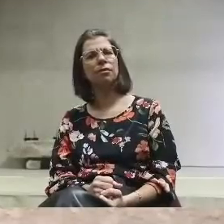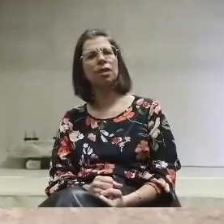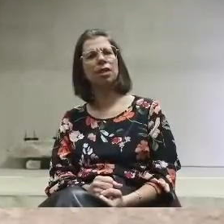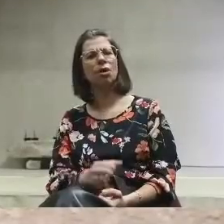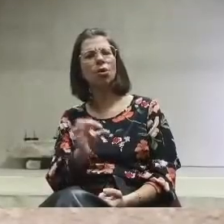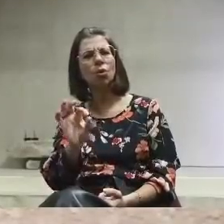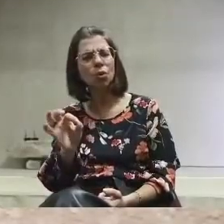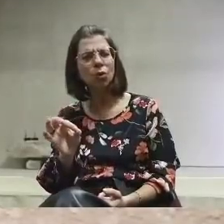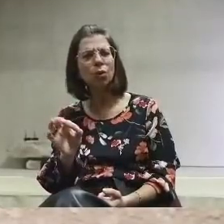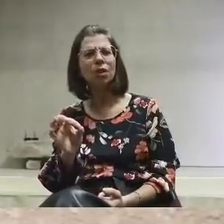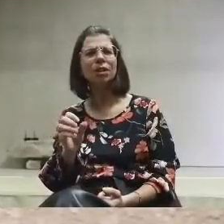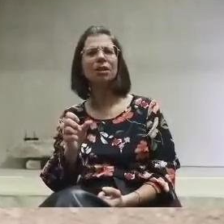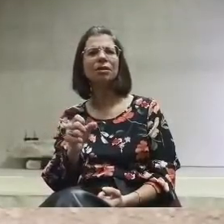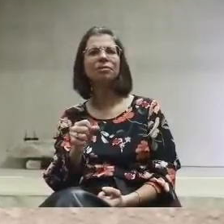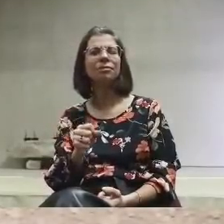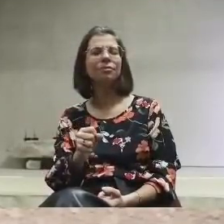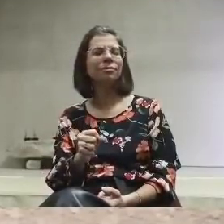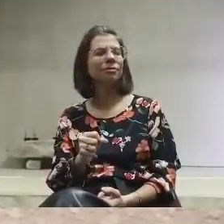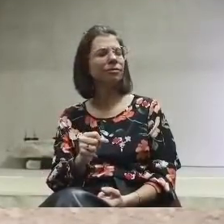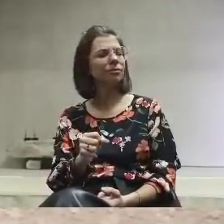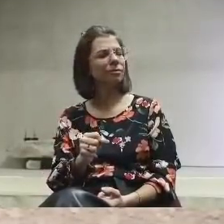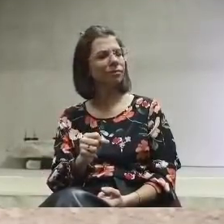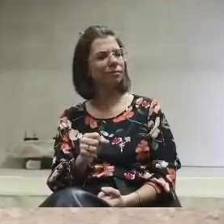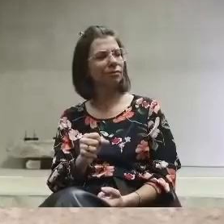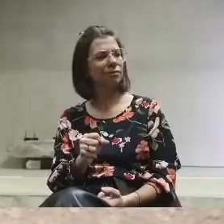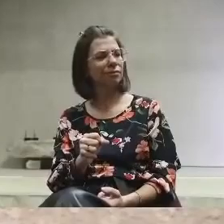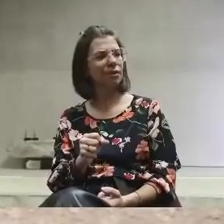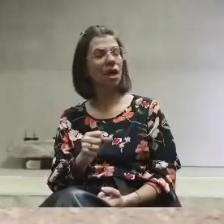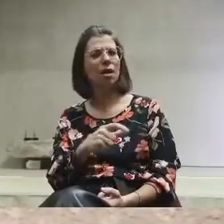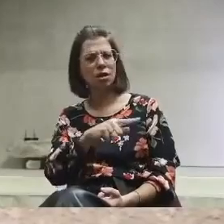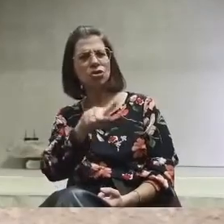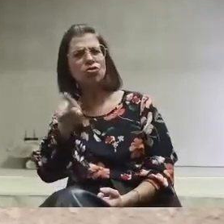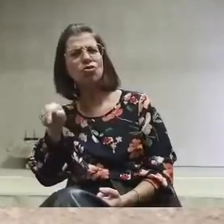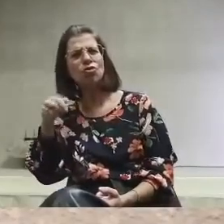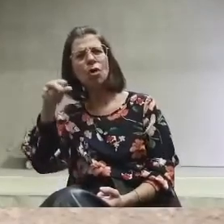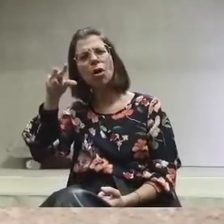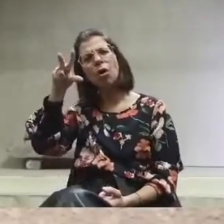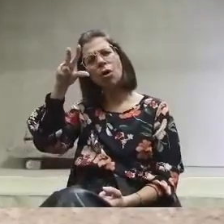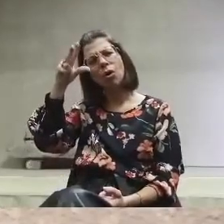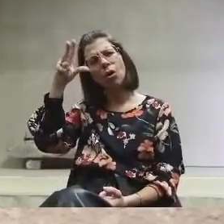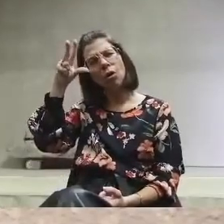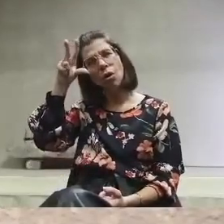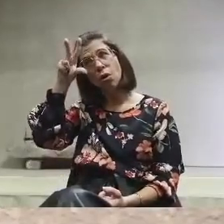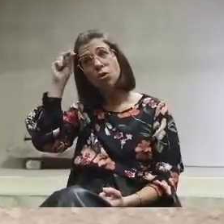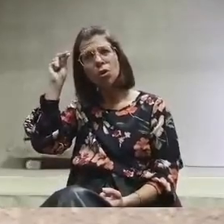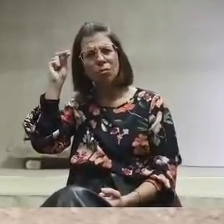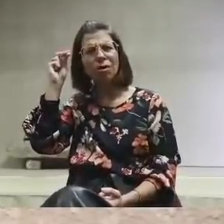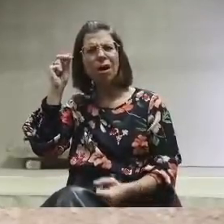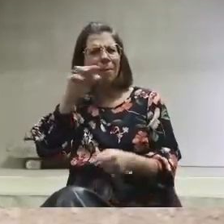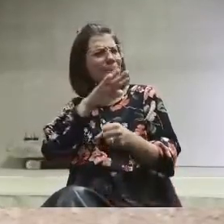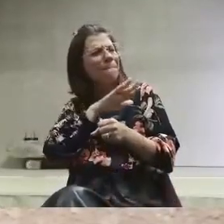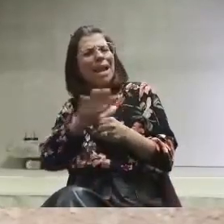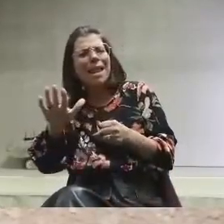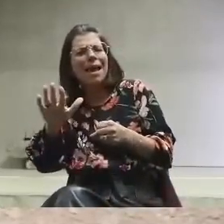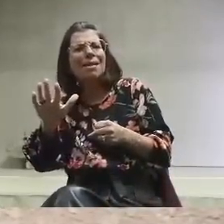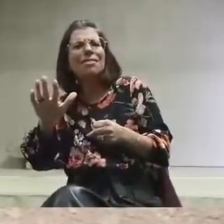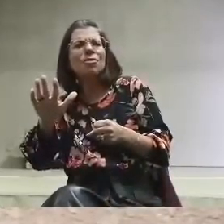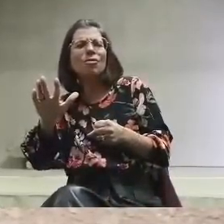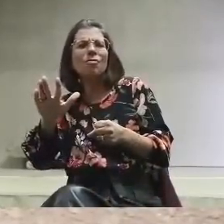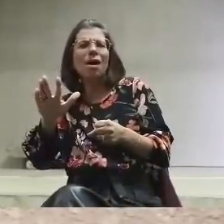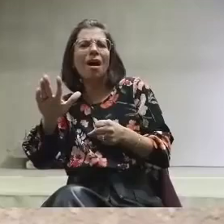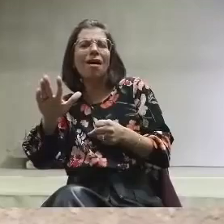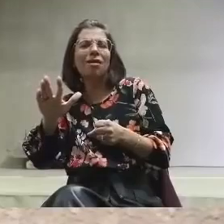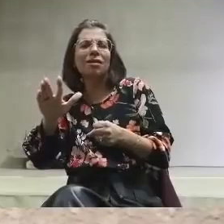vivons les conséquences encore aujourd'hui? Avons-nous saisi pleinement? Et c'est pourquoi, dans cette